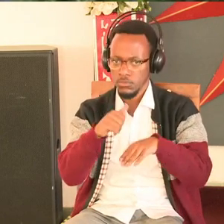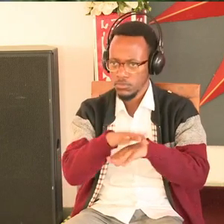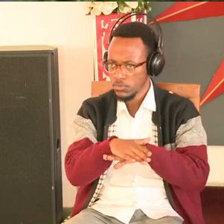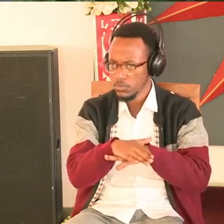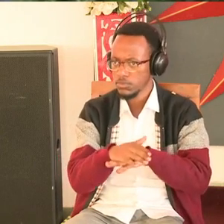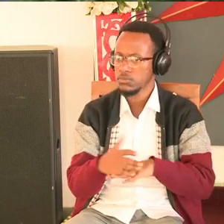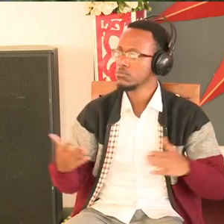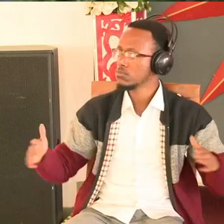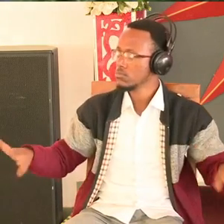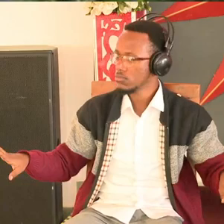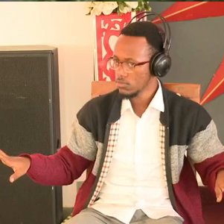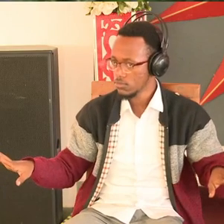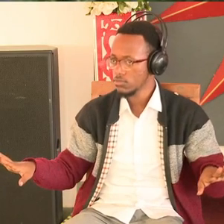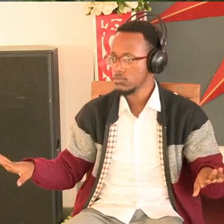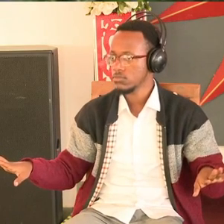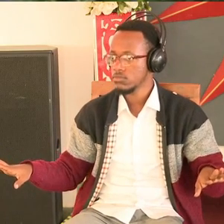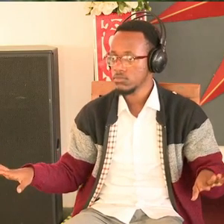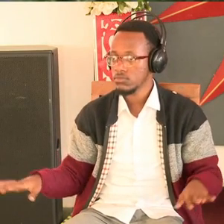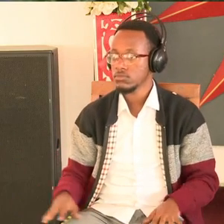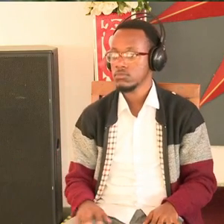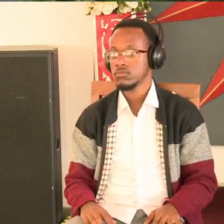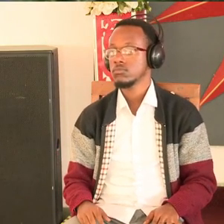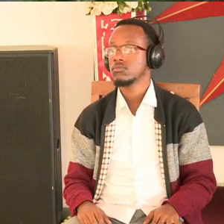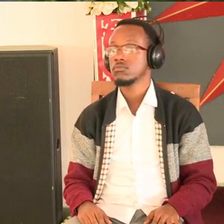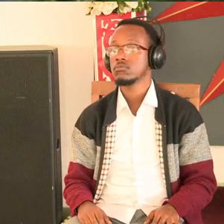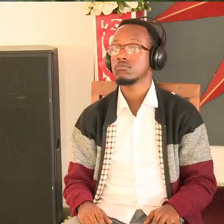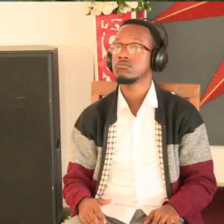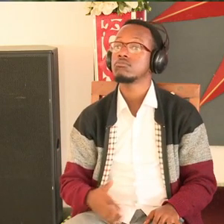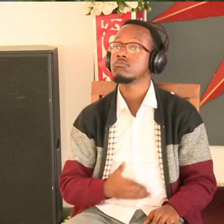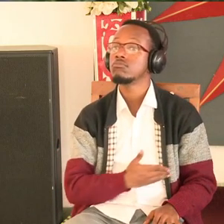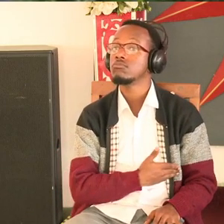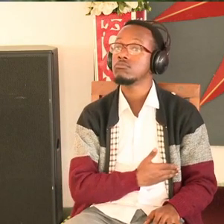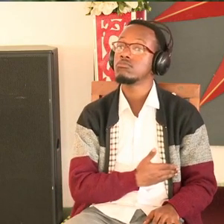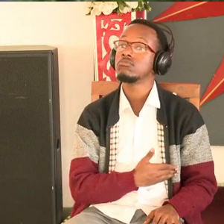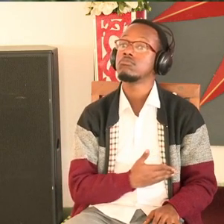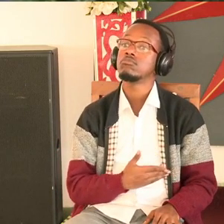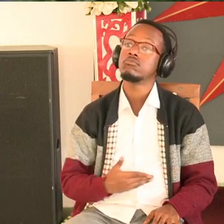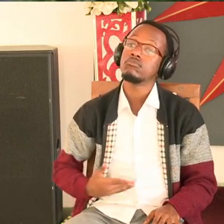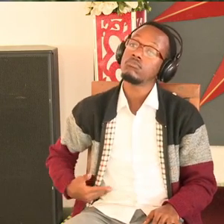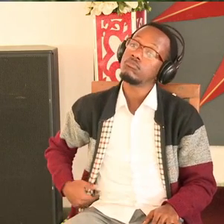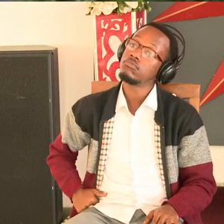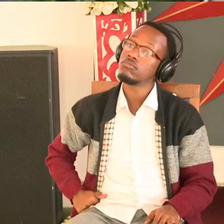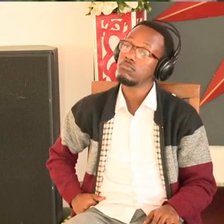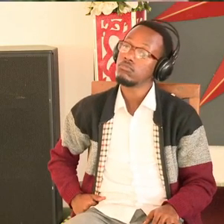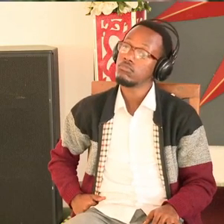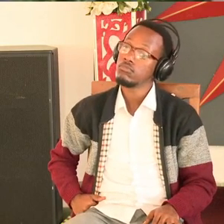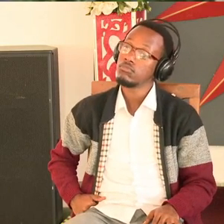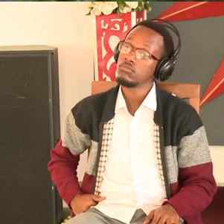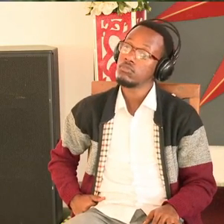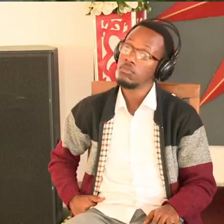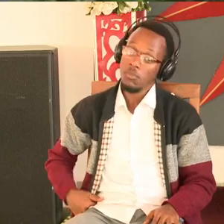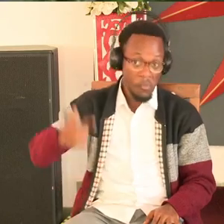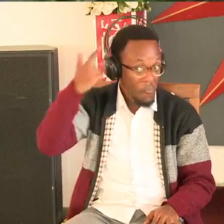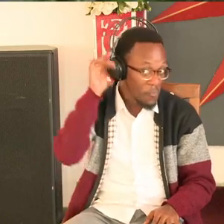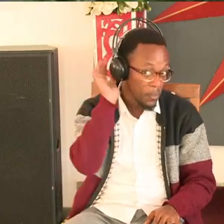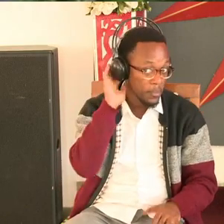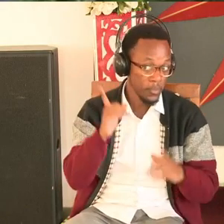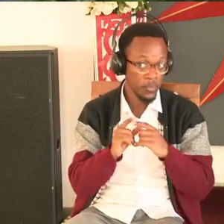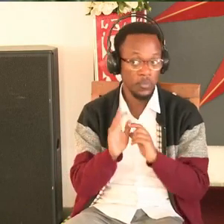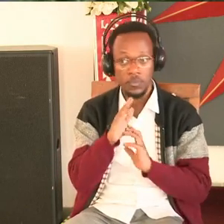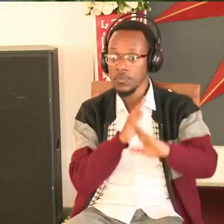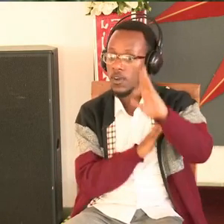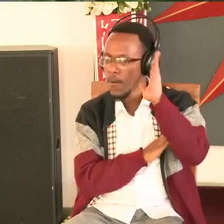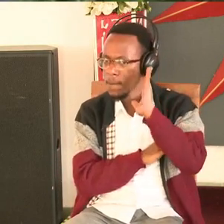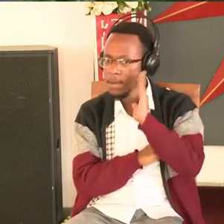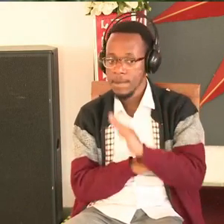Imana une fin yohereje yateje inzara yateje inzara yo kumva